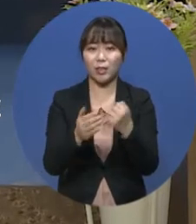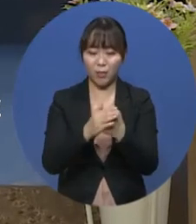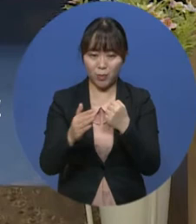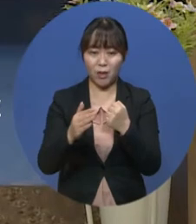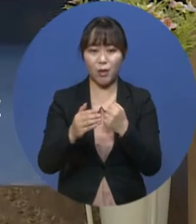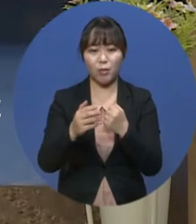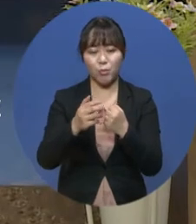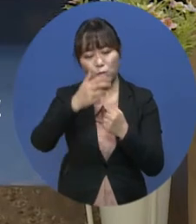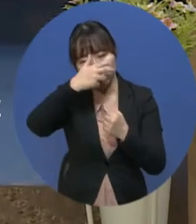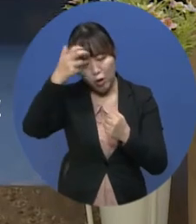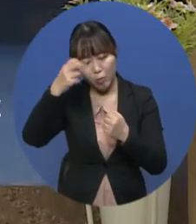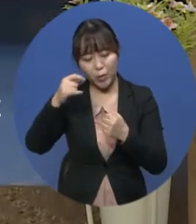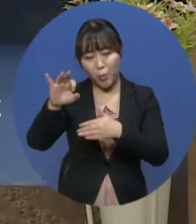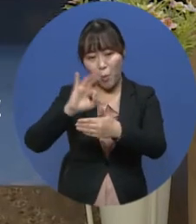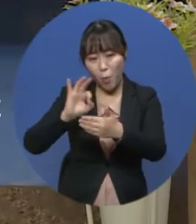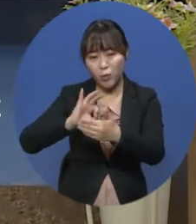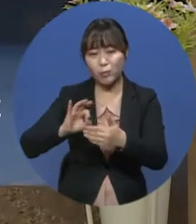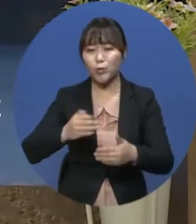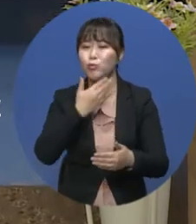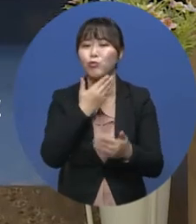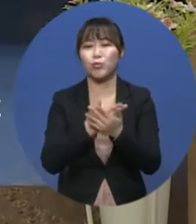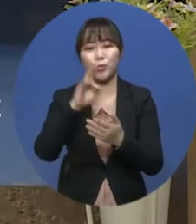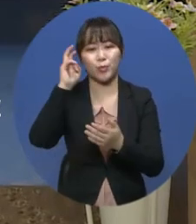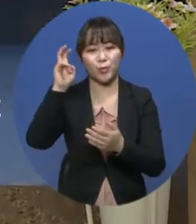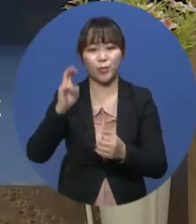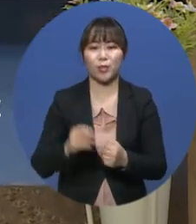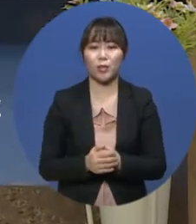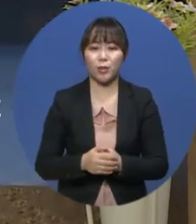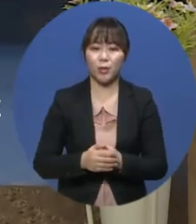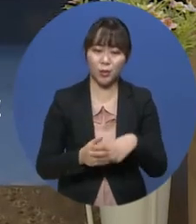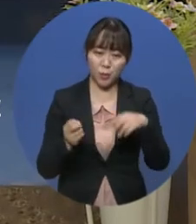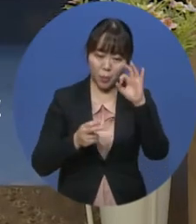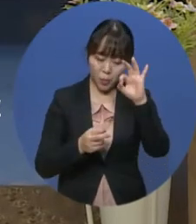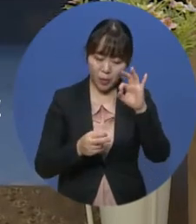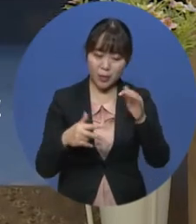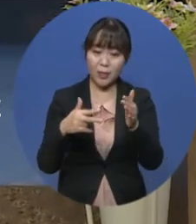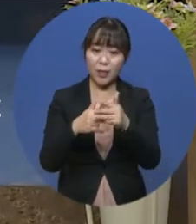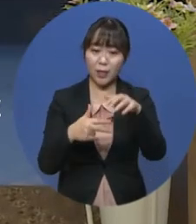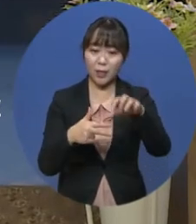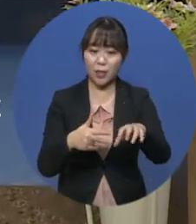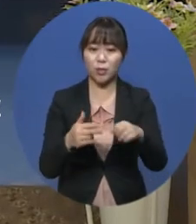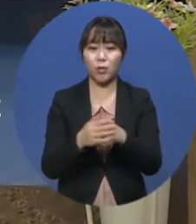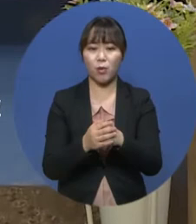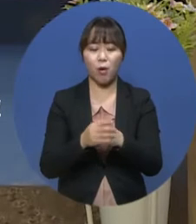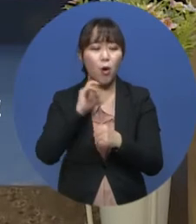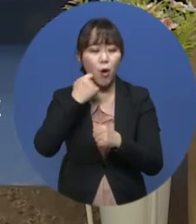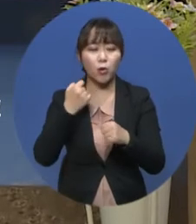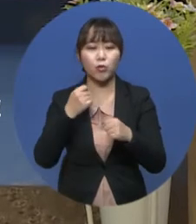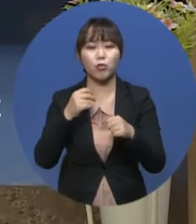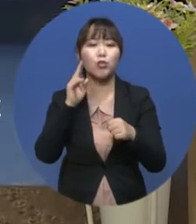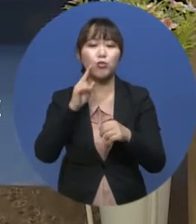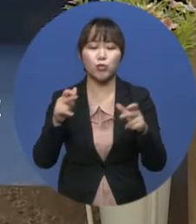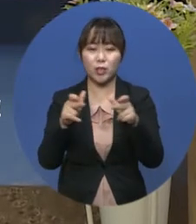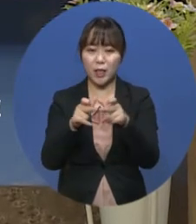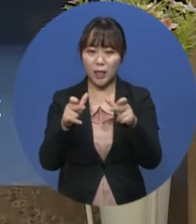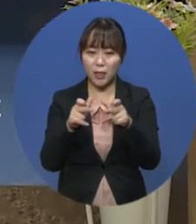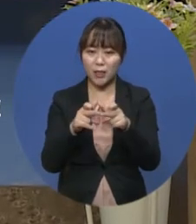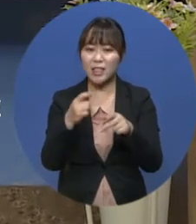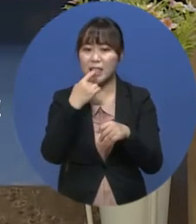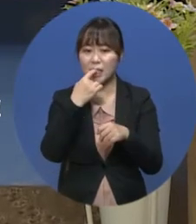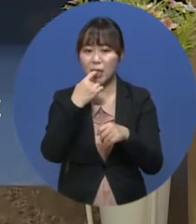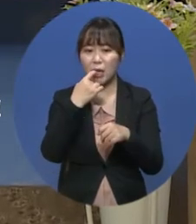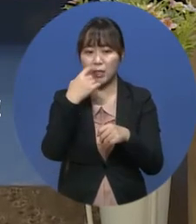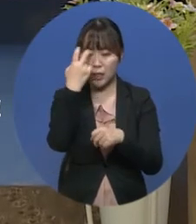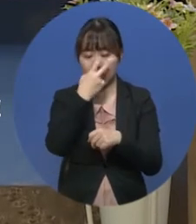후원 이라던지 이런 모든 부분이 좀 중요할 것 같은데 또 제가 보니까 현재 재단에서 저소득 중증 장애인들의 치과